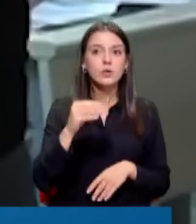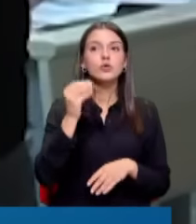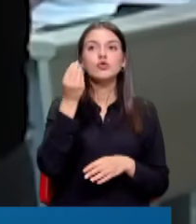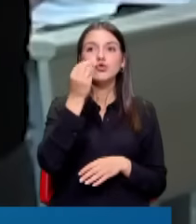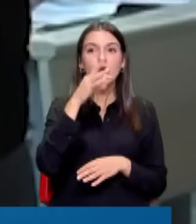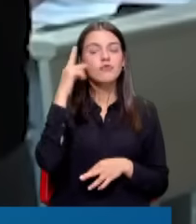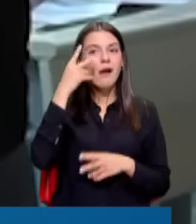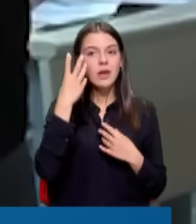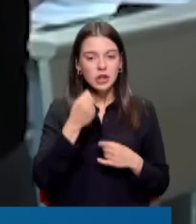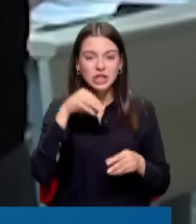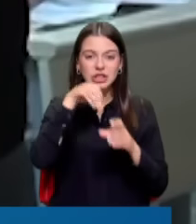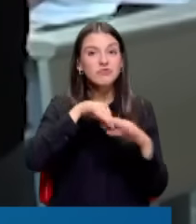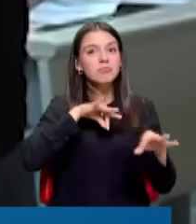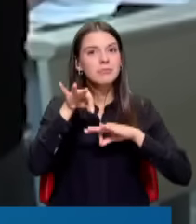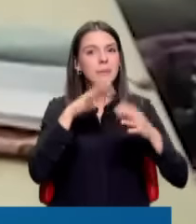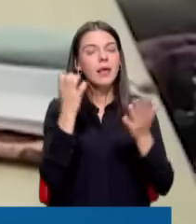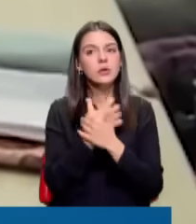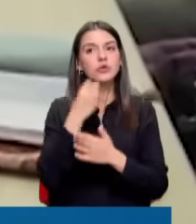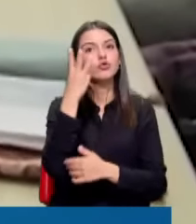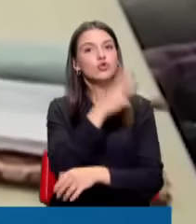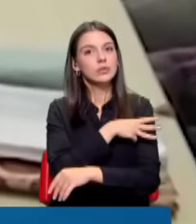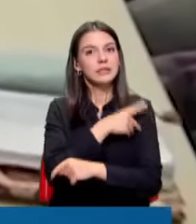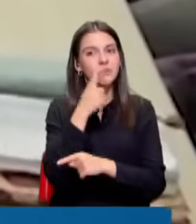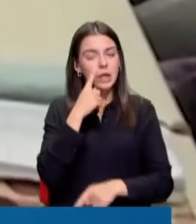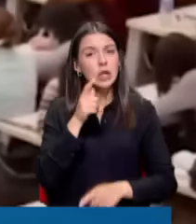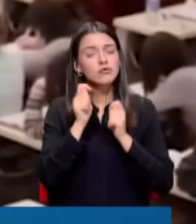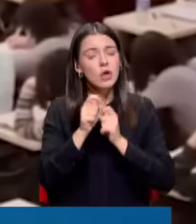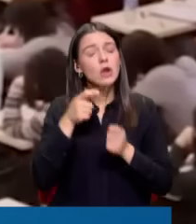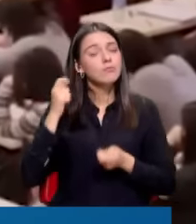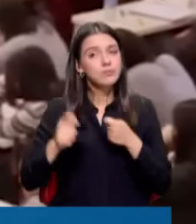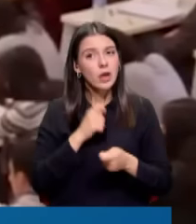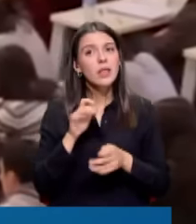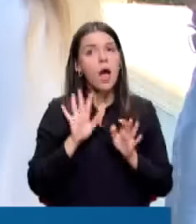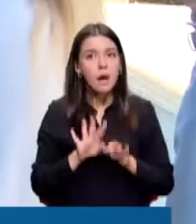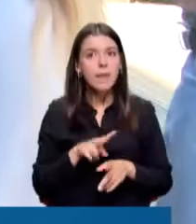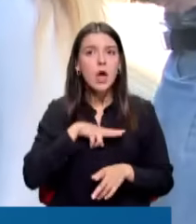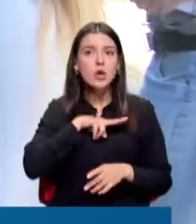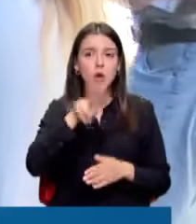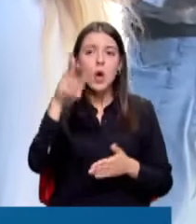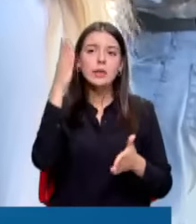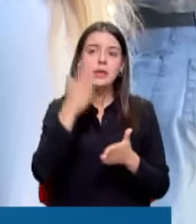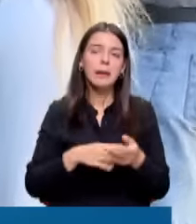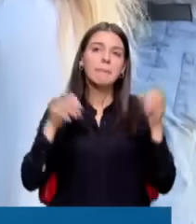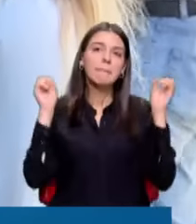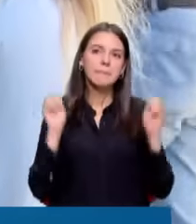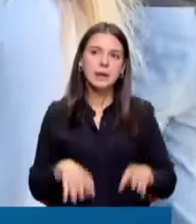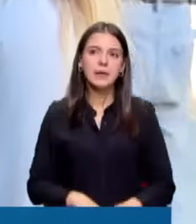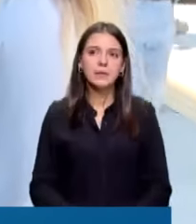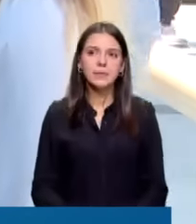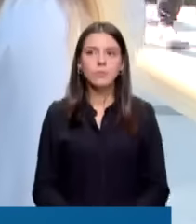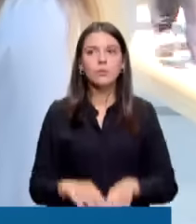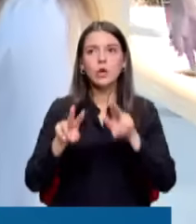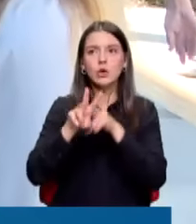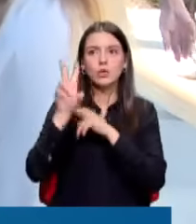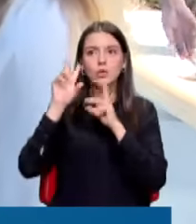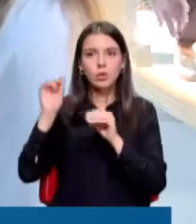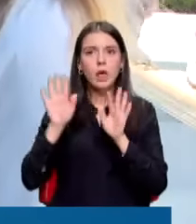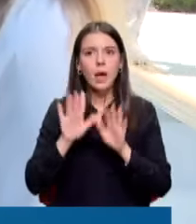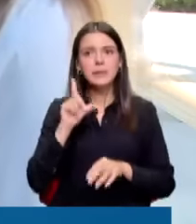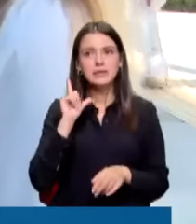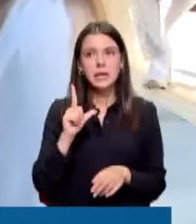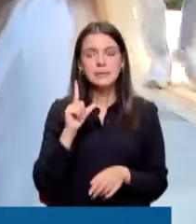mimarlığı kazanmıştı. 3. sınıfa kadar zorluklarla mücadele etti ama yolun yarısında pes etti. Yurt ortamında kalmanız